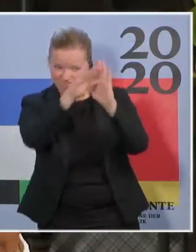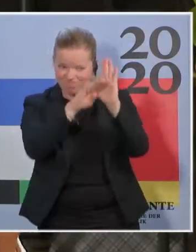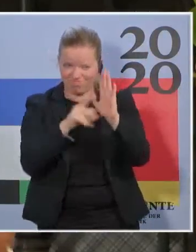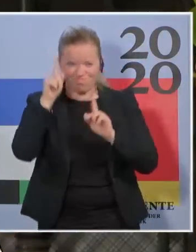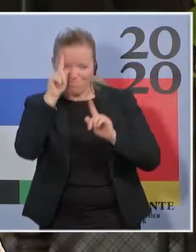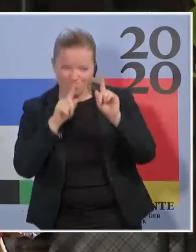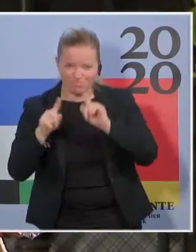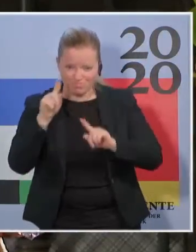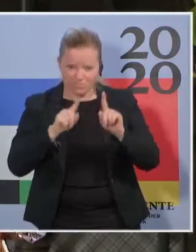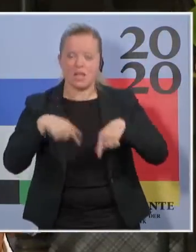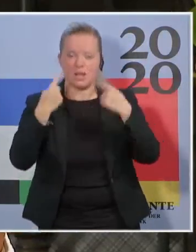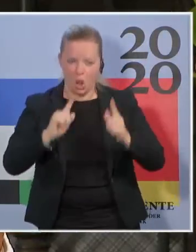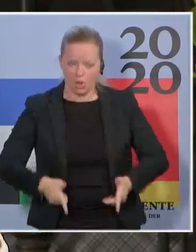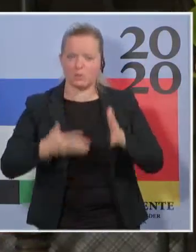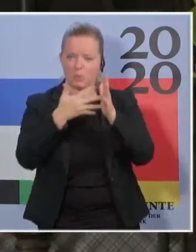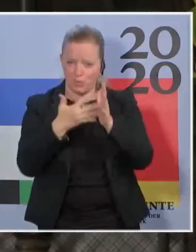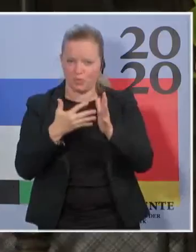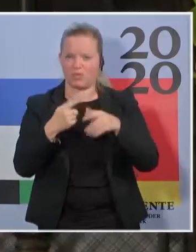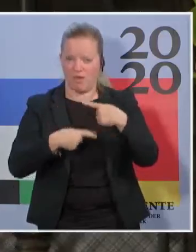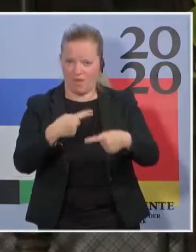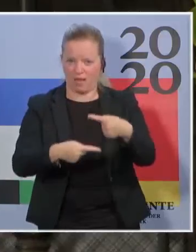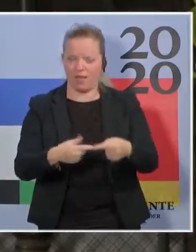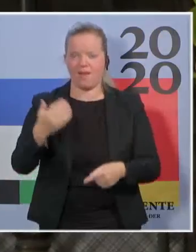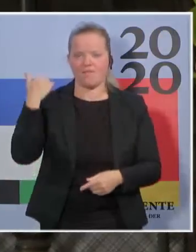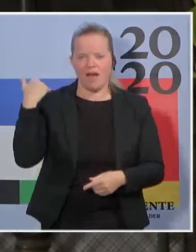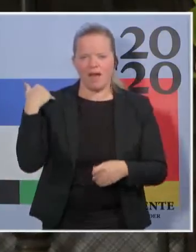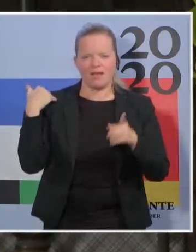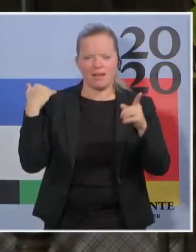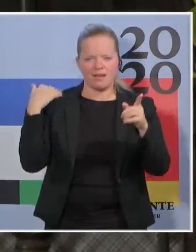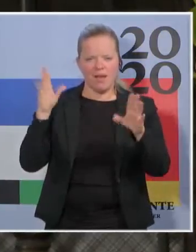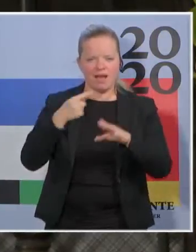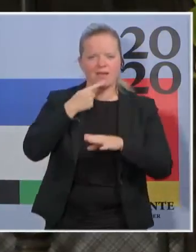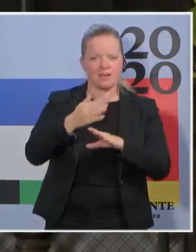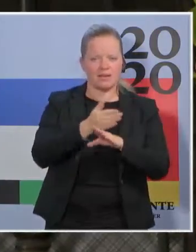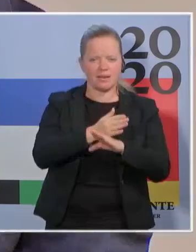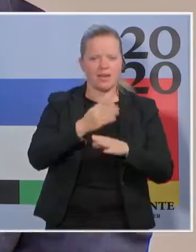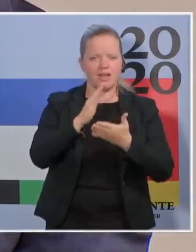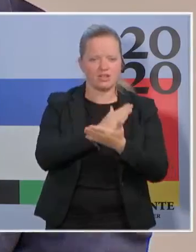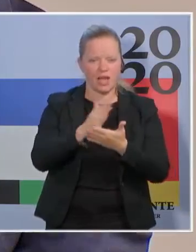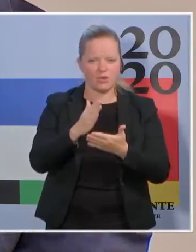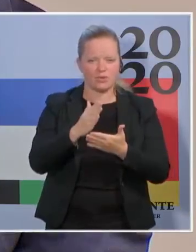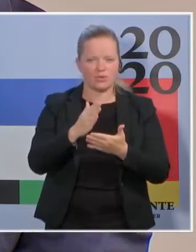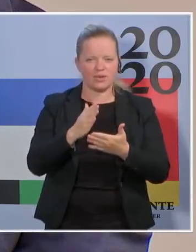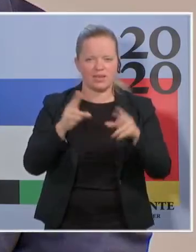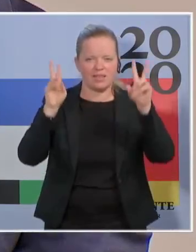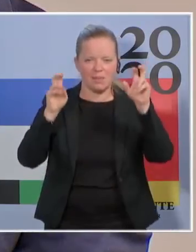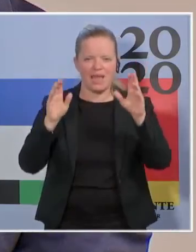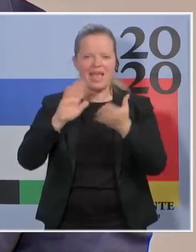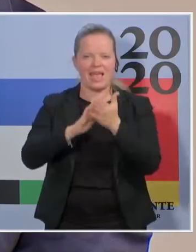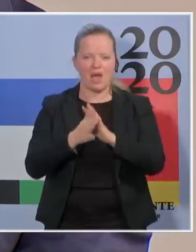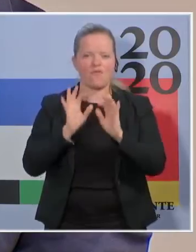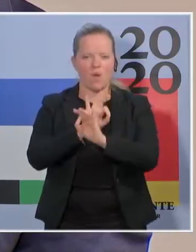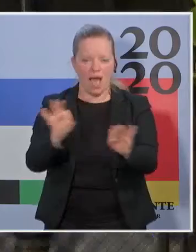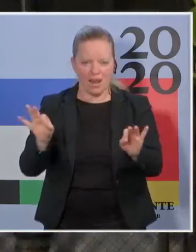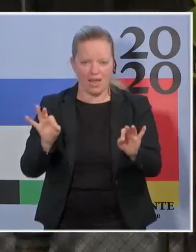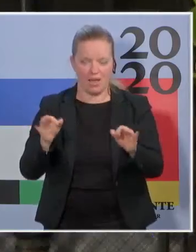erhält und dann ein Prüfungsverfahren einleitet. So war es bei der von Ihnen angesprochenen Entscheidung, die salopp als Ehe für alle, also die Öffnung der Ehe